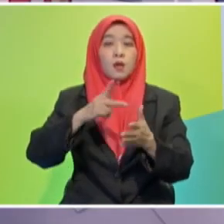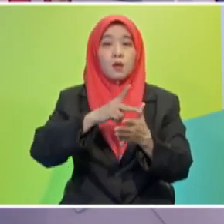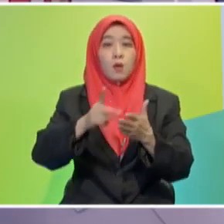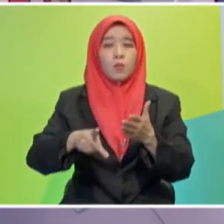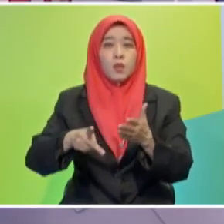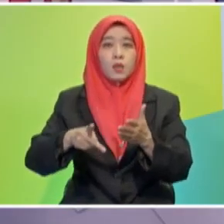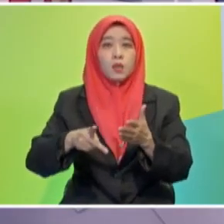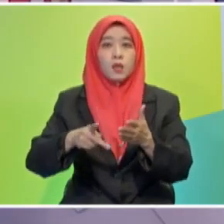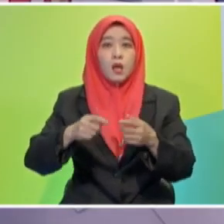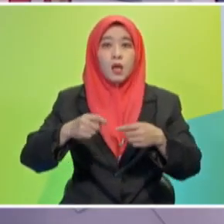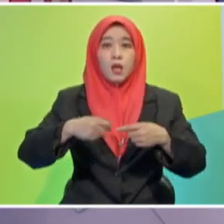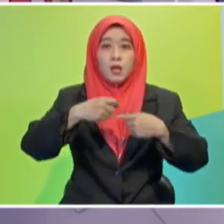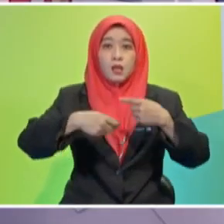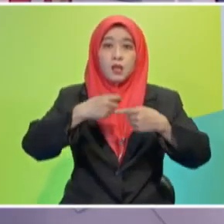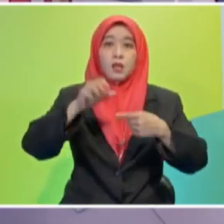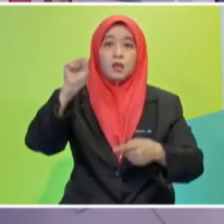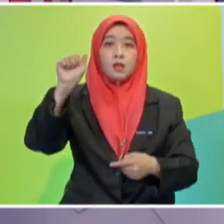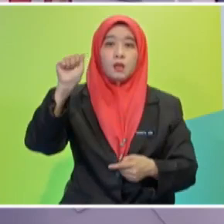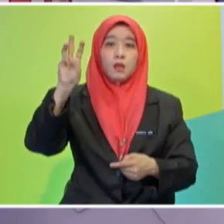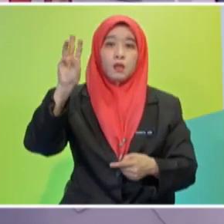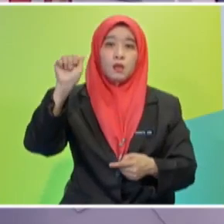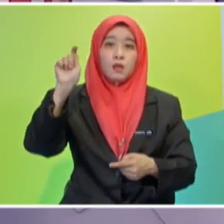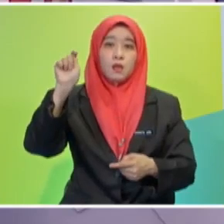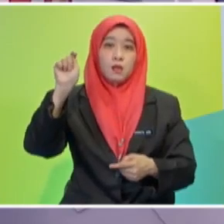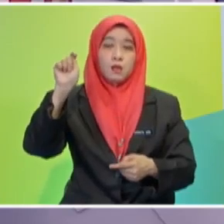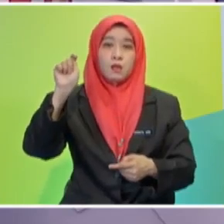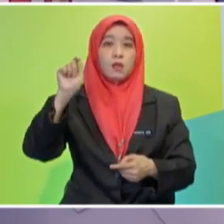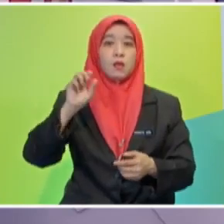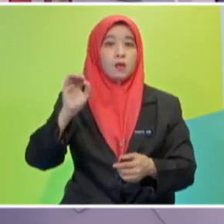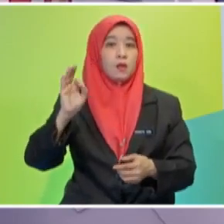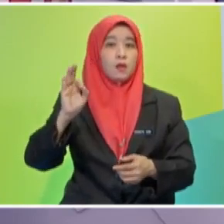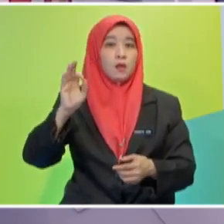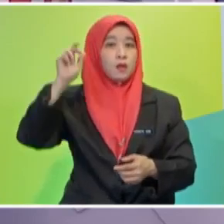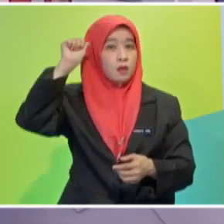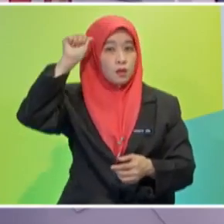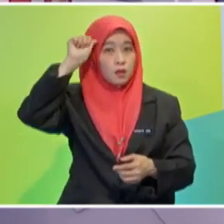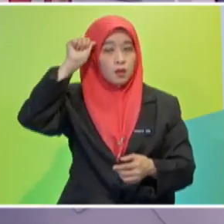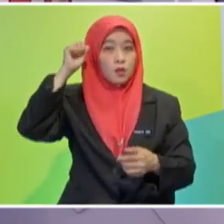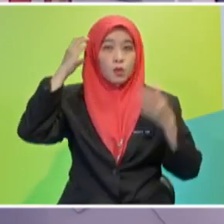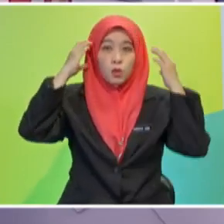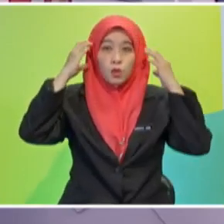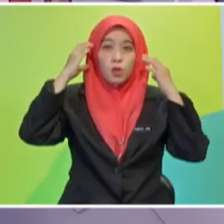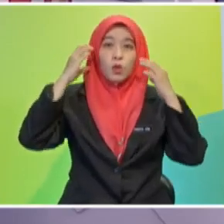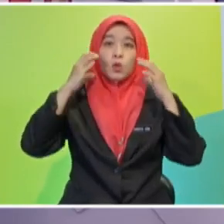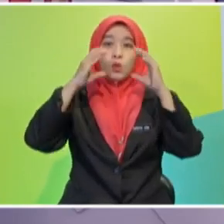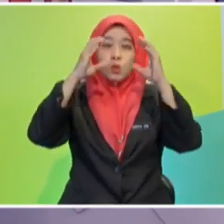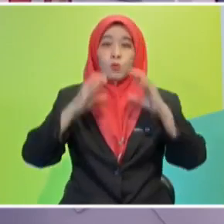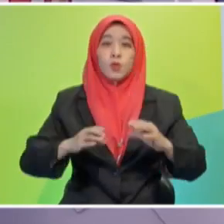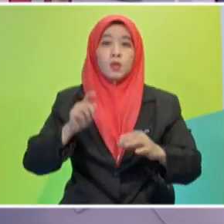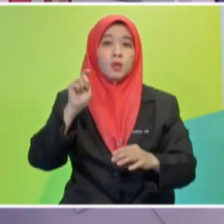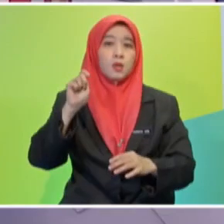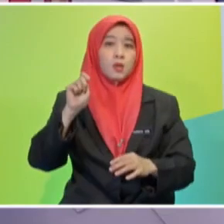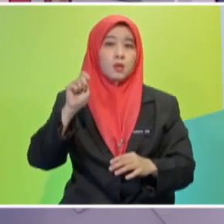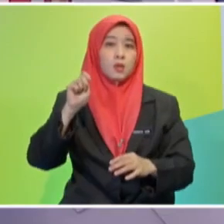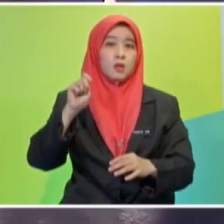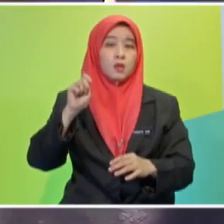dinamakan tali sawat. Okey. Aiman, cuba Aiman teka di mana bahagian tali sawat tu. Cikgu ada